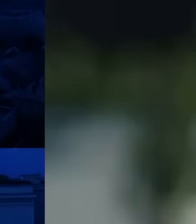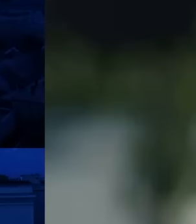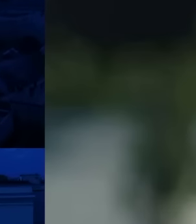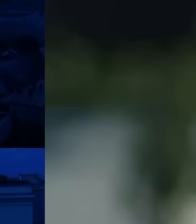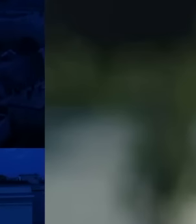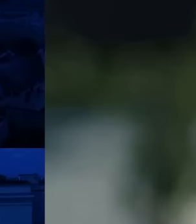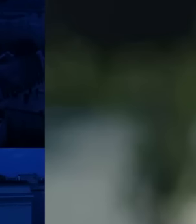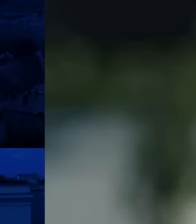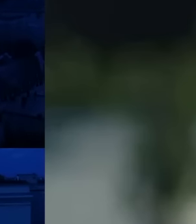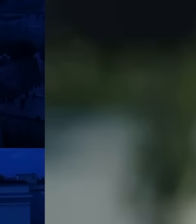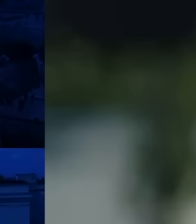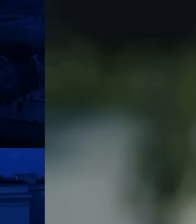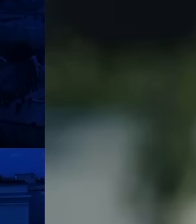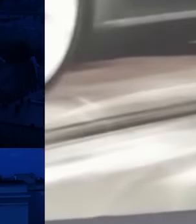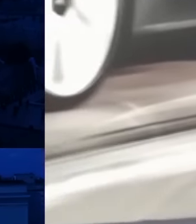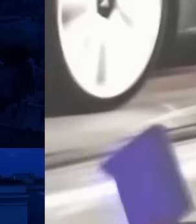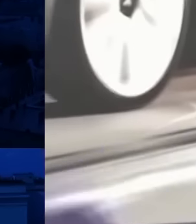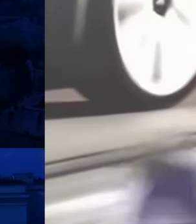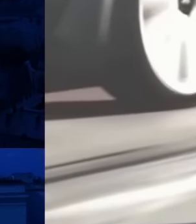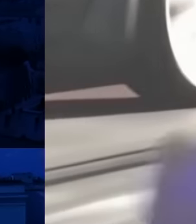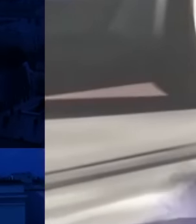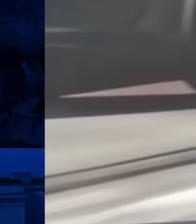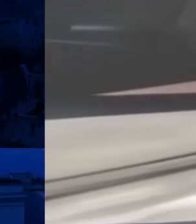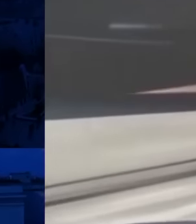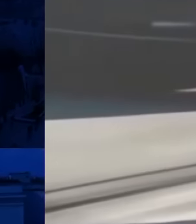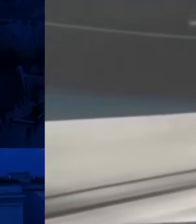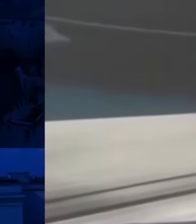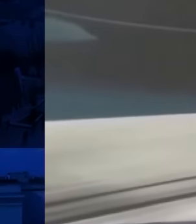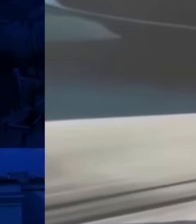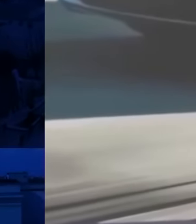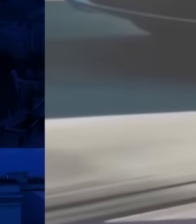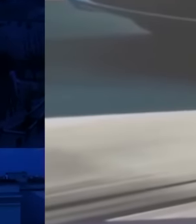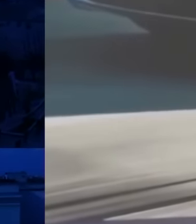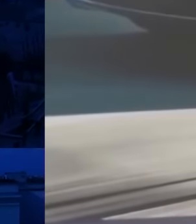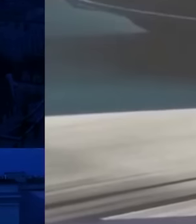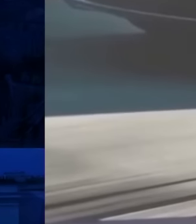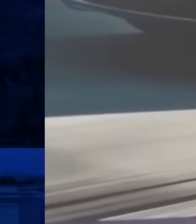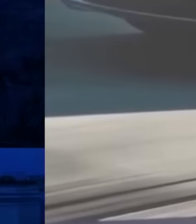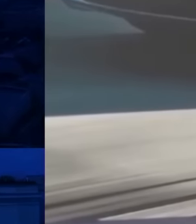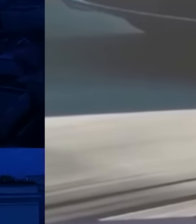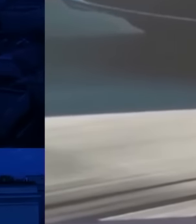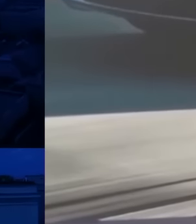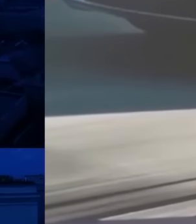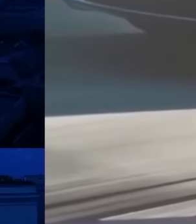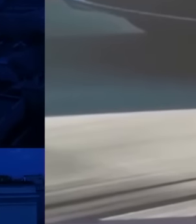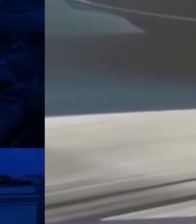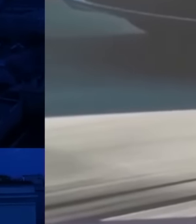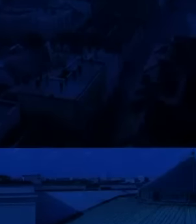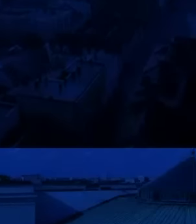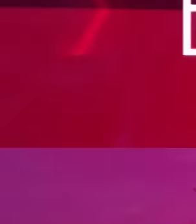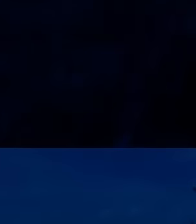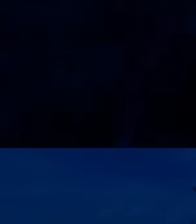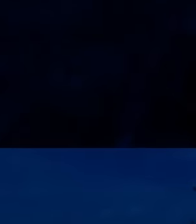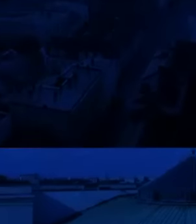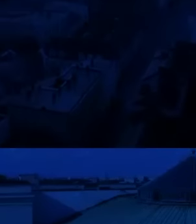Elon Musk podzielił się ze światem historią swojego syna, który po zabiegu zmiany płci utracił kontakt ze światem. Teraz miliarder zamierza walczyć z takimi